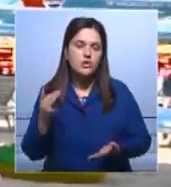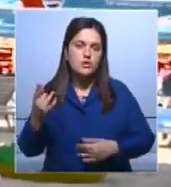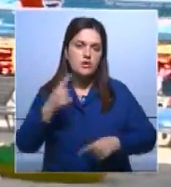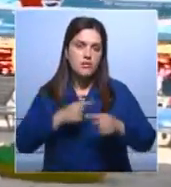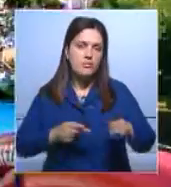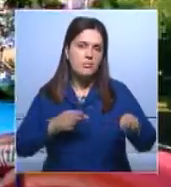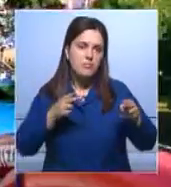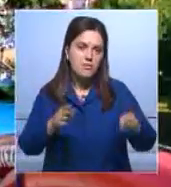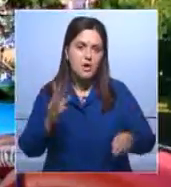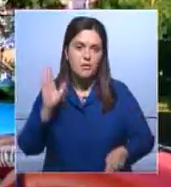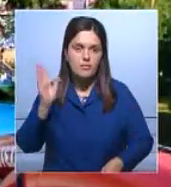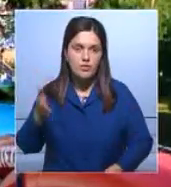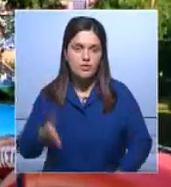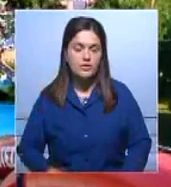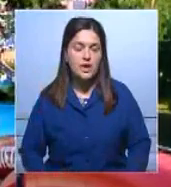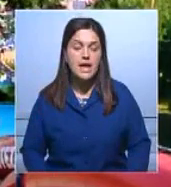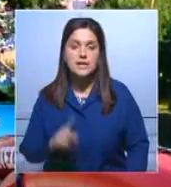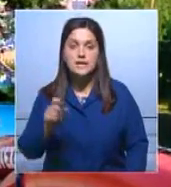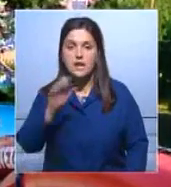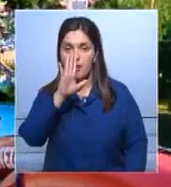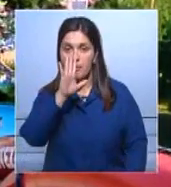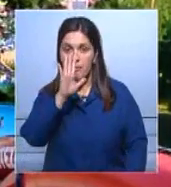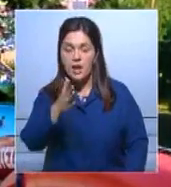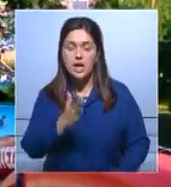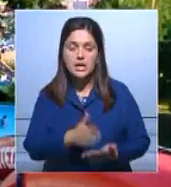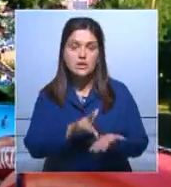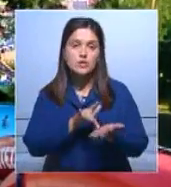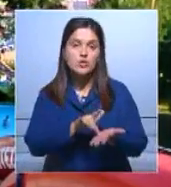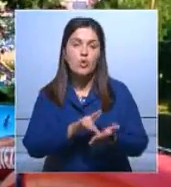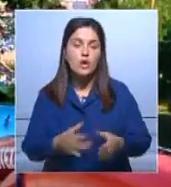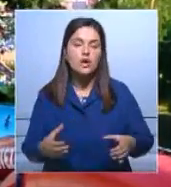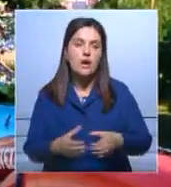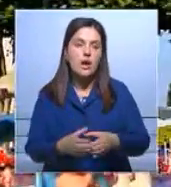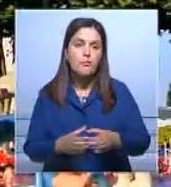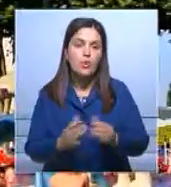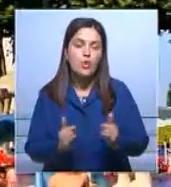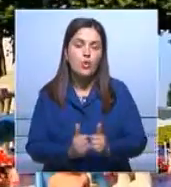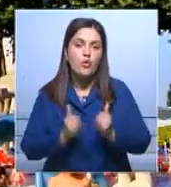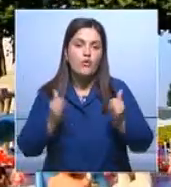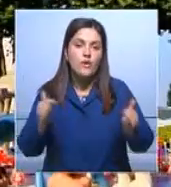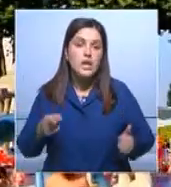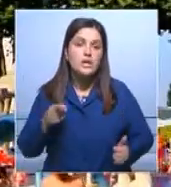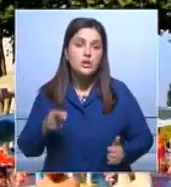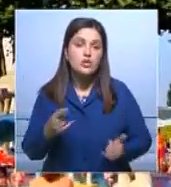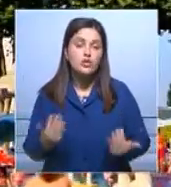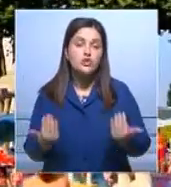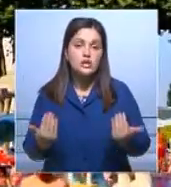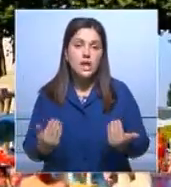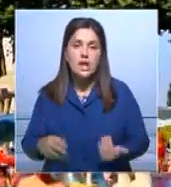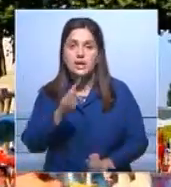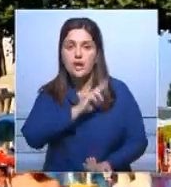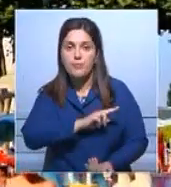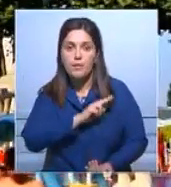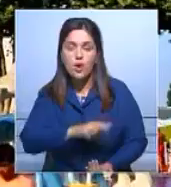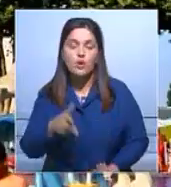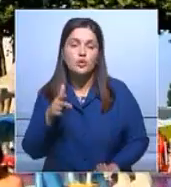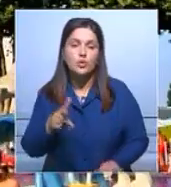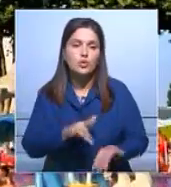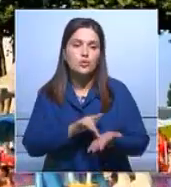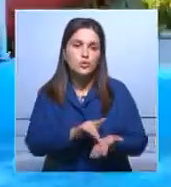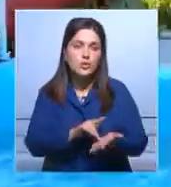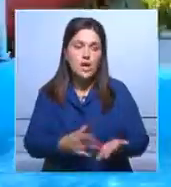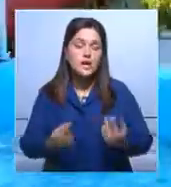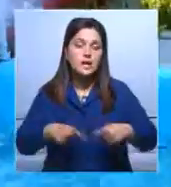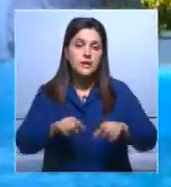вернусь. За последние 5 лет число туристических компаний увеличилось на 1000. Сейчас в стране работает свыше 3000 турагентств.